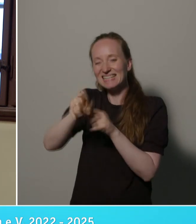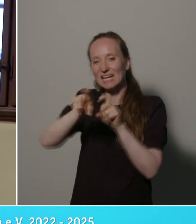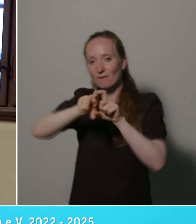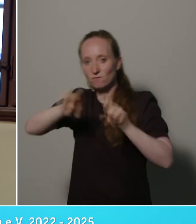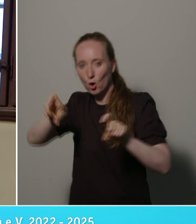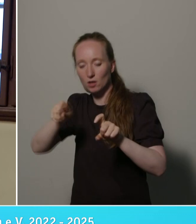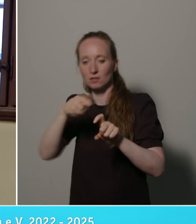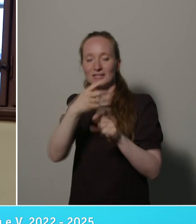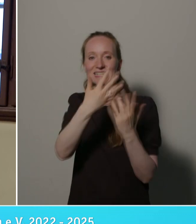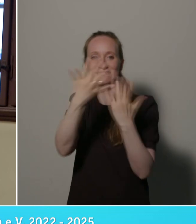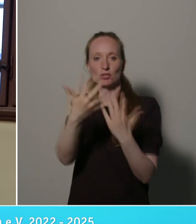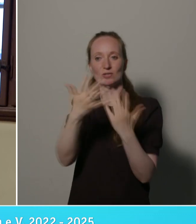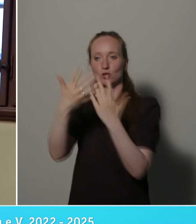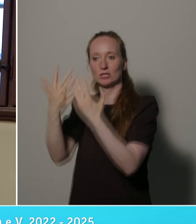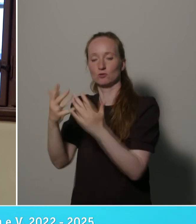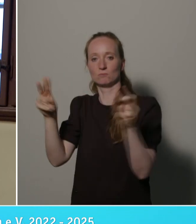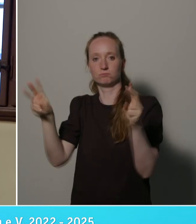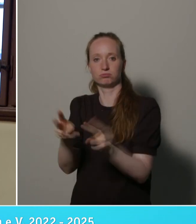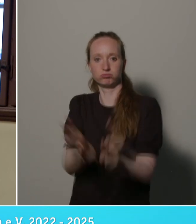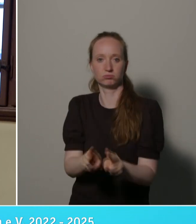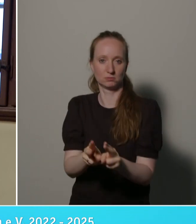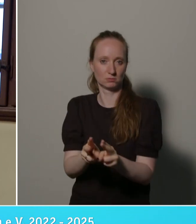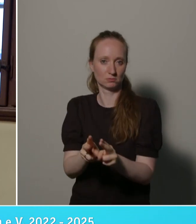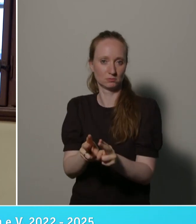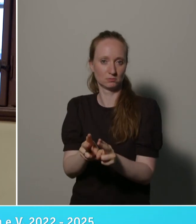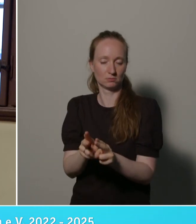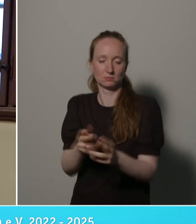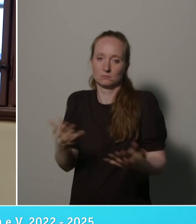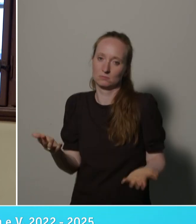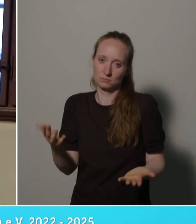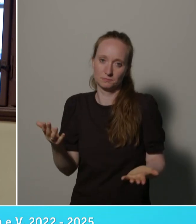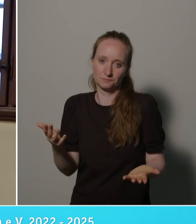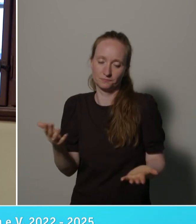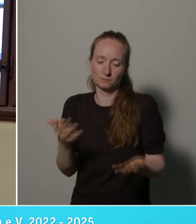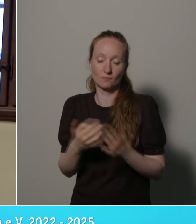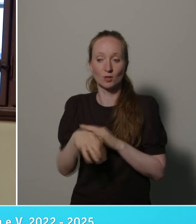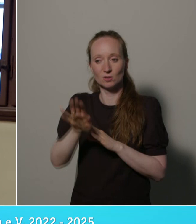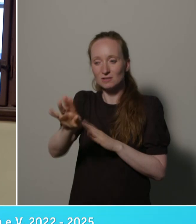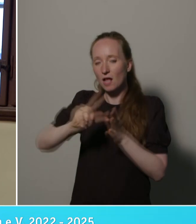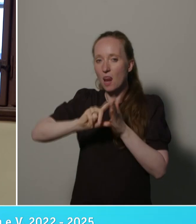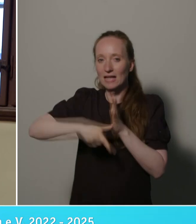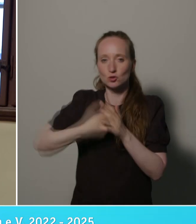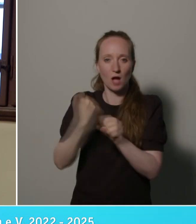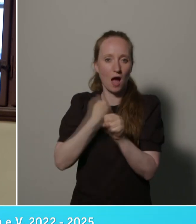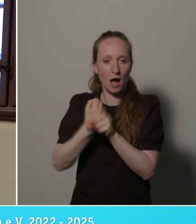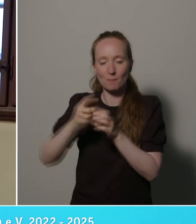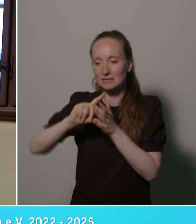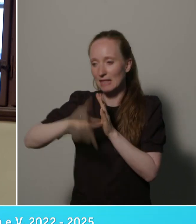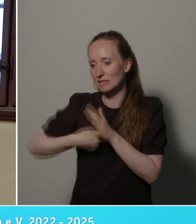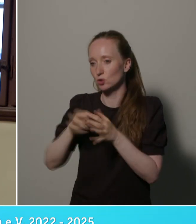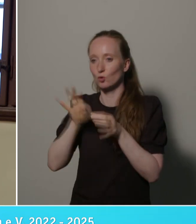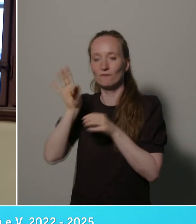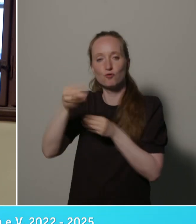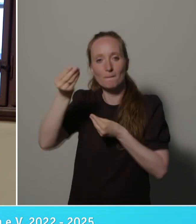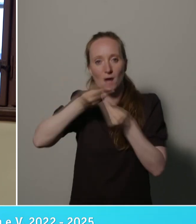pro Woche 10 Stunden ihre Arbeitszeit reduziert bekommen. Und dann würde das, was Sie an Leistungen erbringen, gerade Beratung